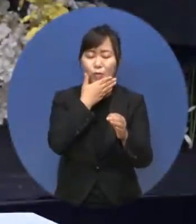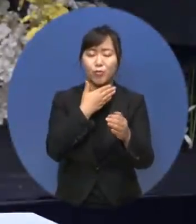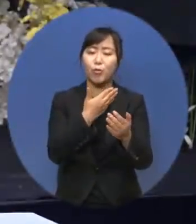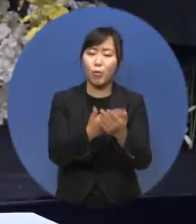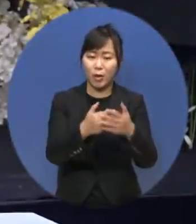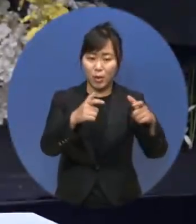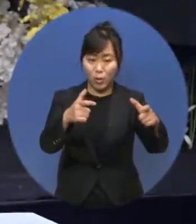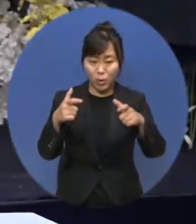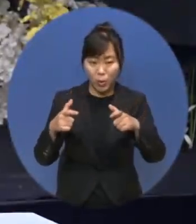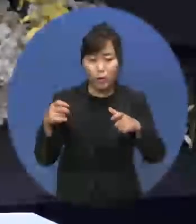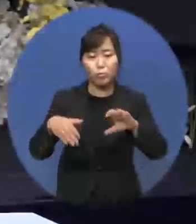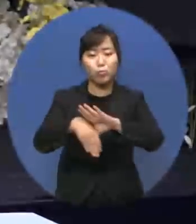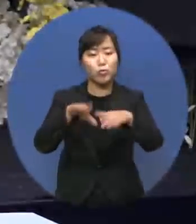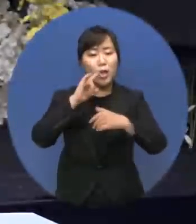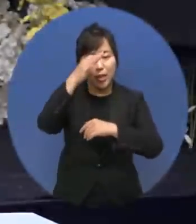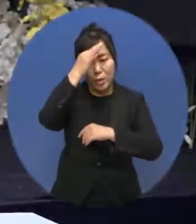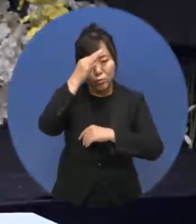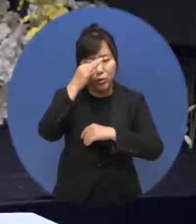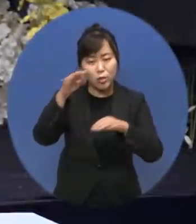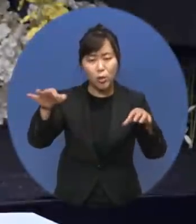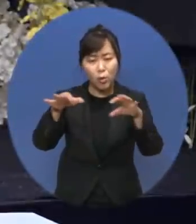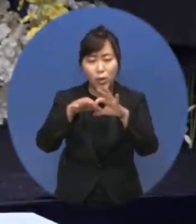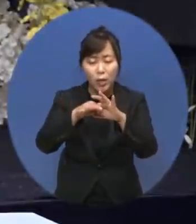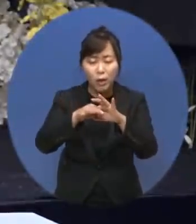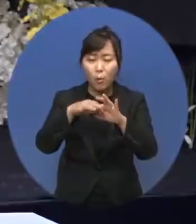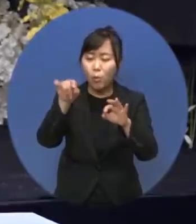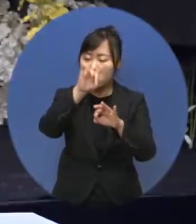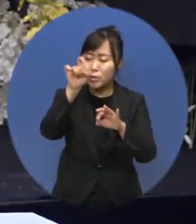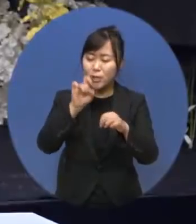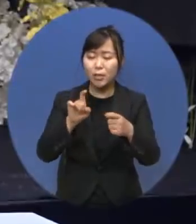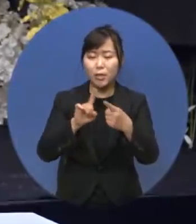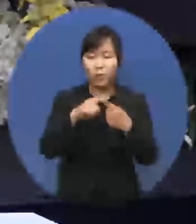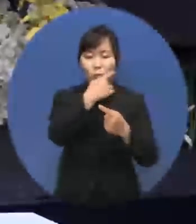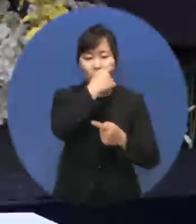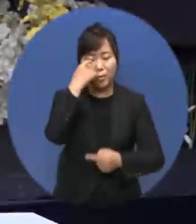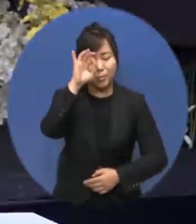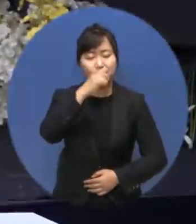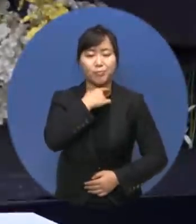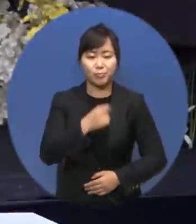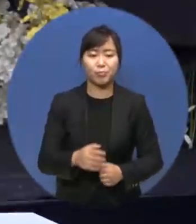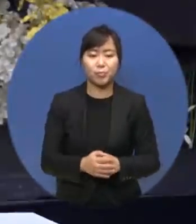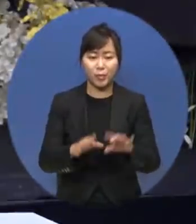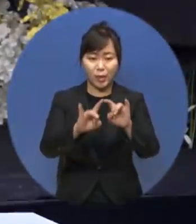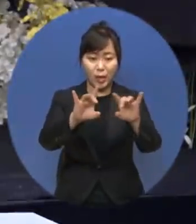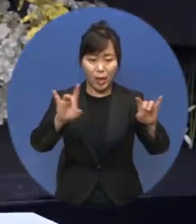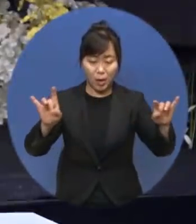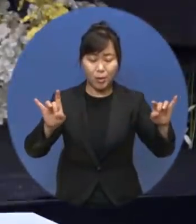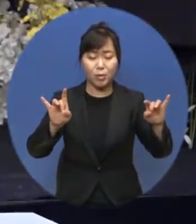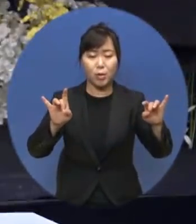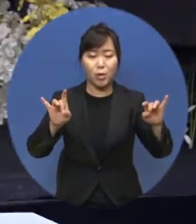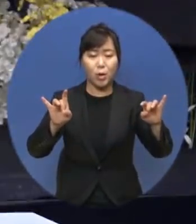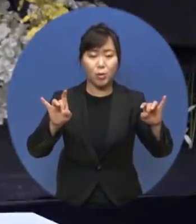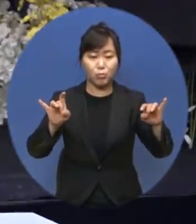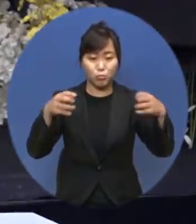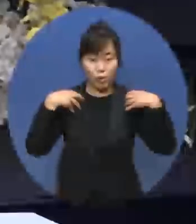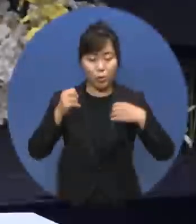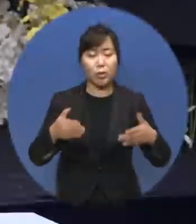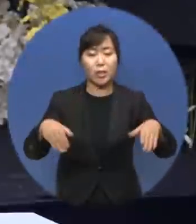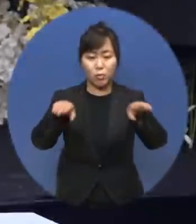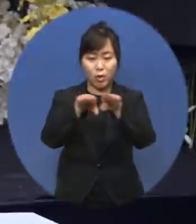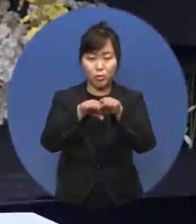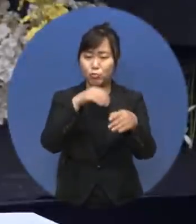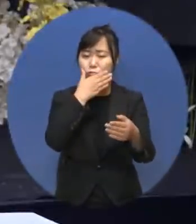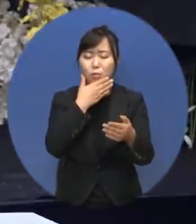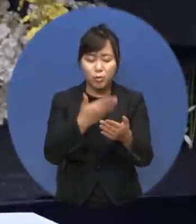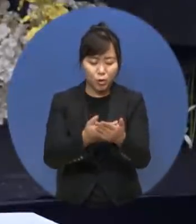영역들과 문화예술이 어떻게 연계되고 있는지 살펴보고자 합니다. 각 부처나 기관에서